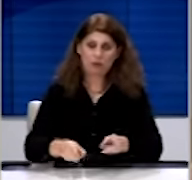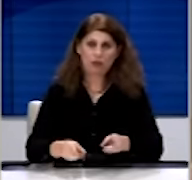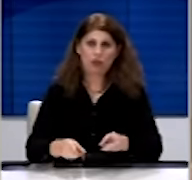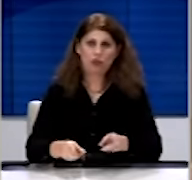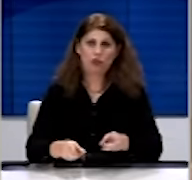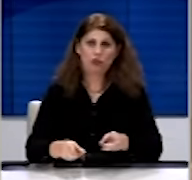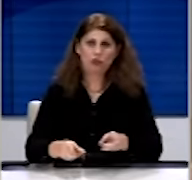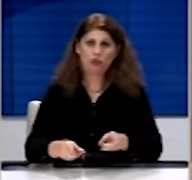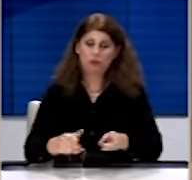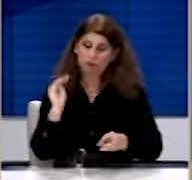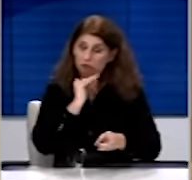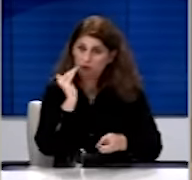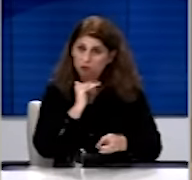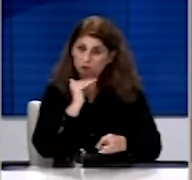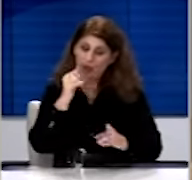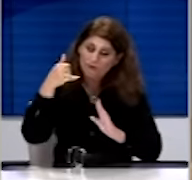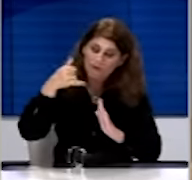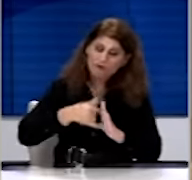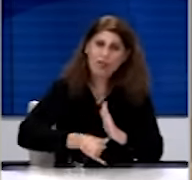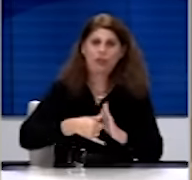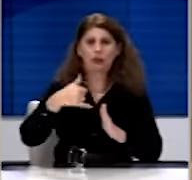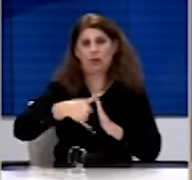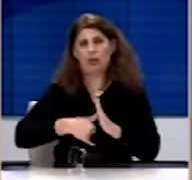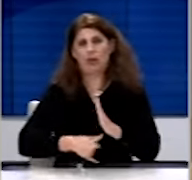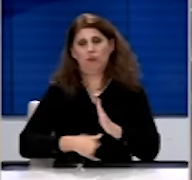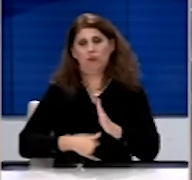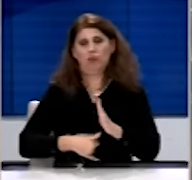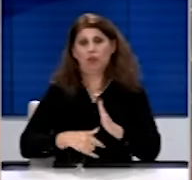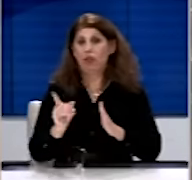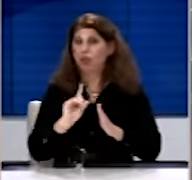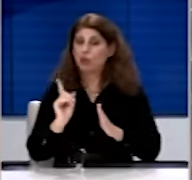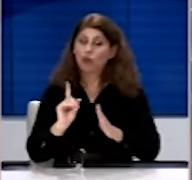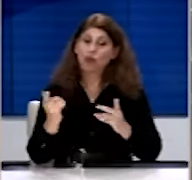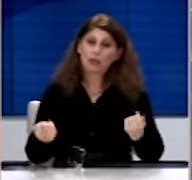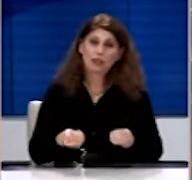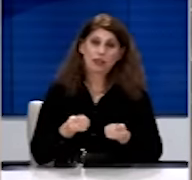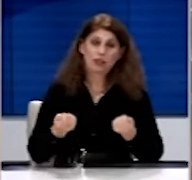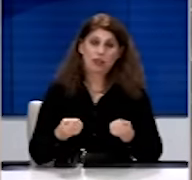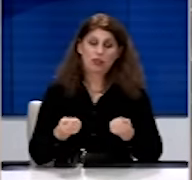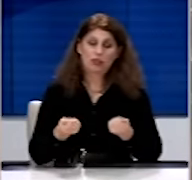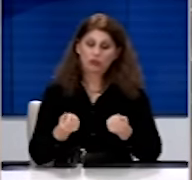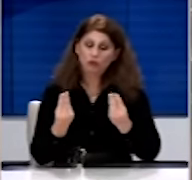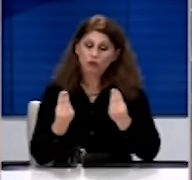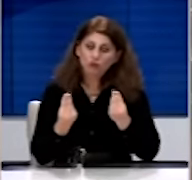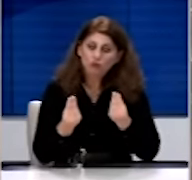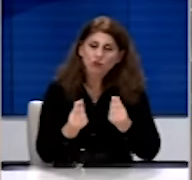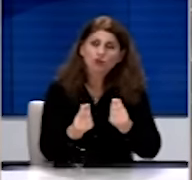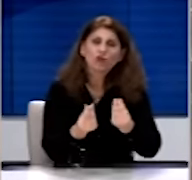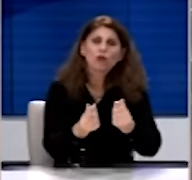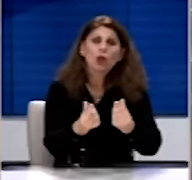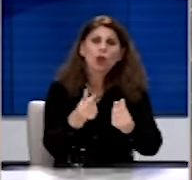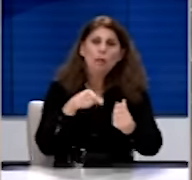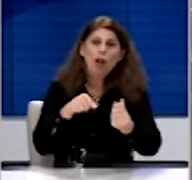να κλιμακωθούν, να βαθύνει το περιεχόμενό τους και όχι να γίνουν όχημα για